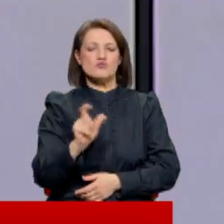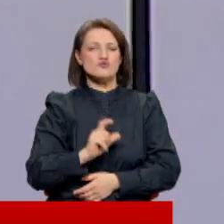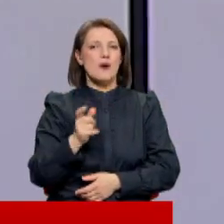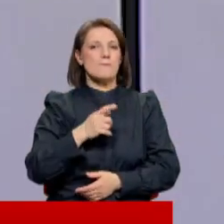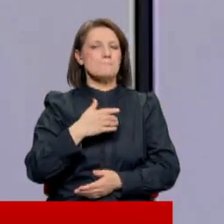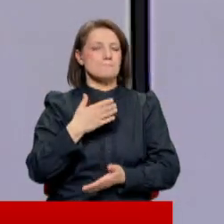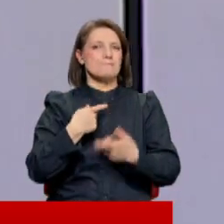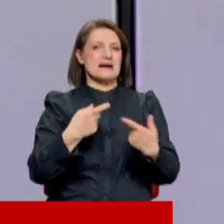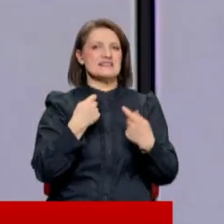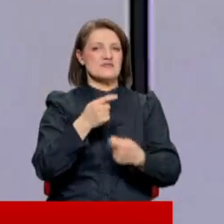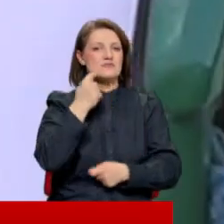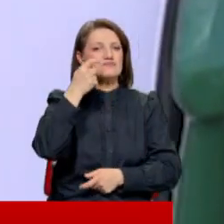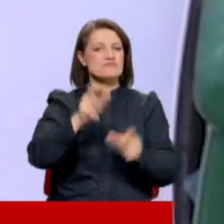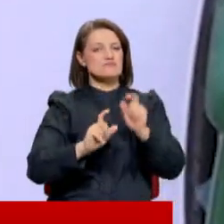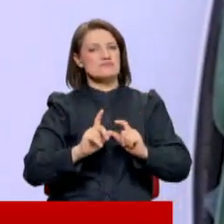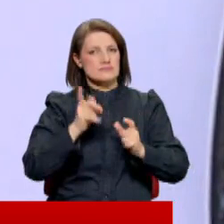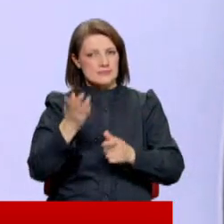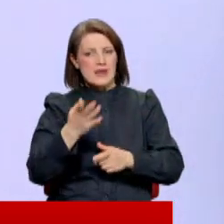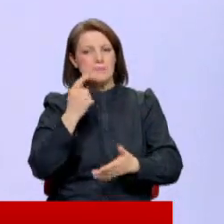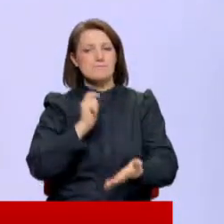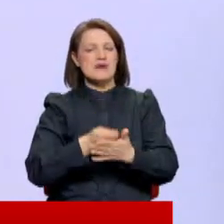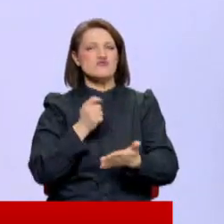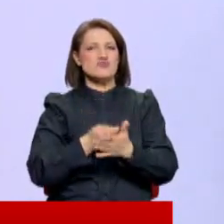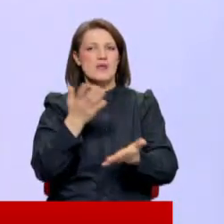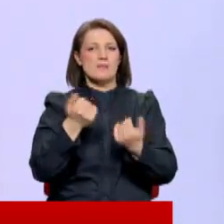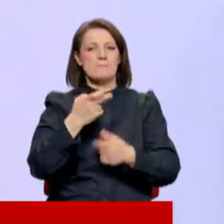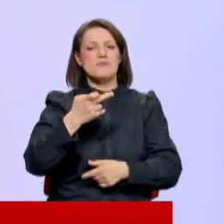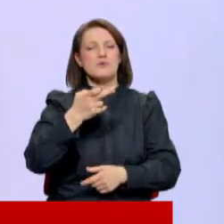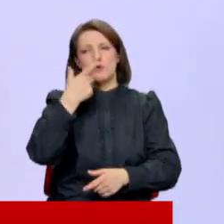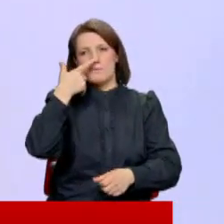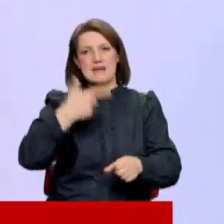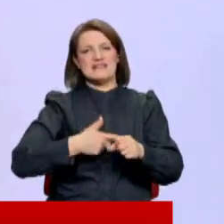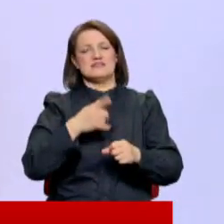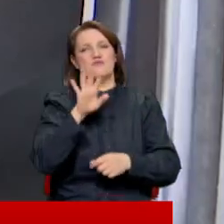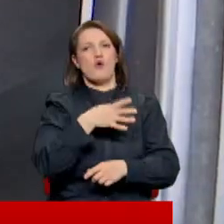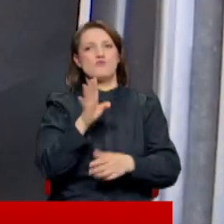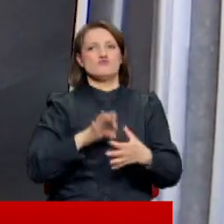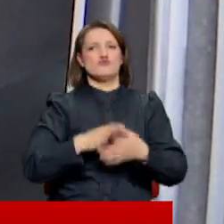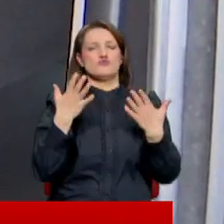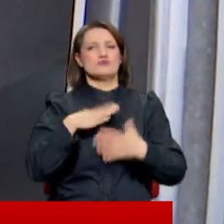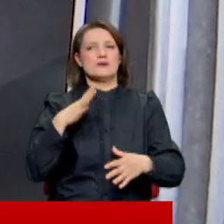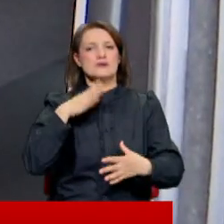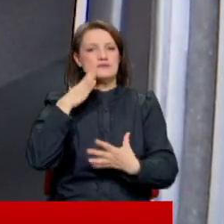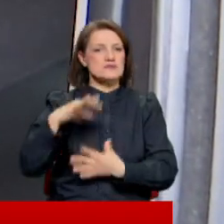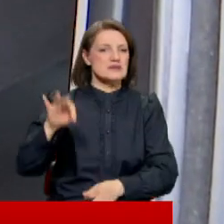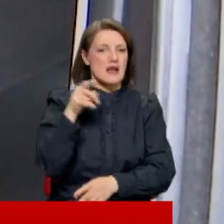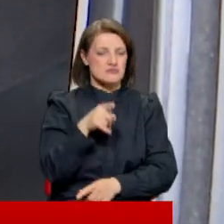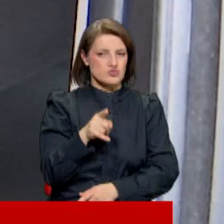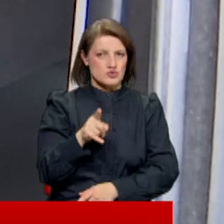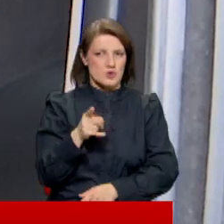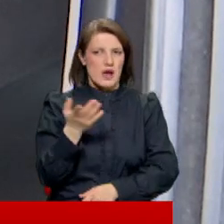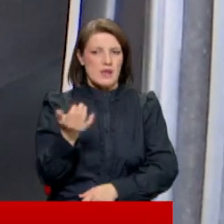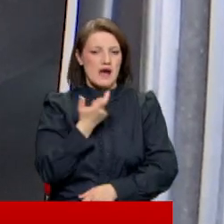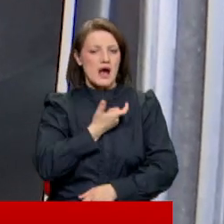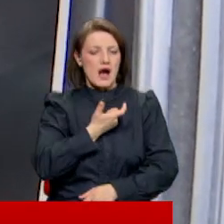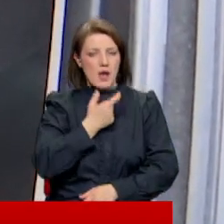tüketiciye yüklenmesini ya da nakit alımını teşvik için promosyon yakıt formülünü talep etti tüketiciye bunu yansıtmak